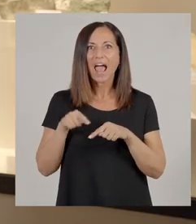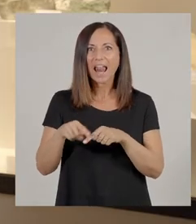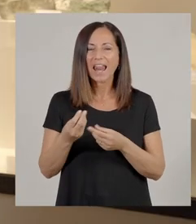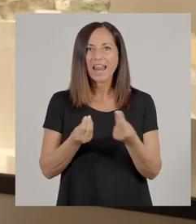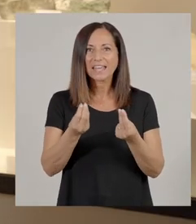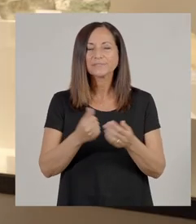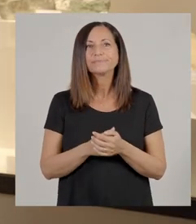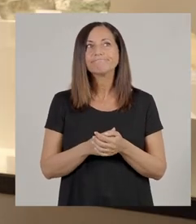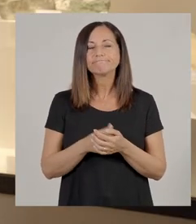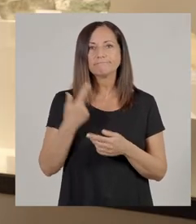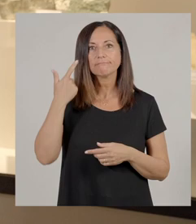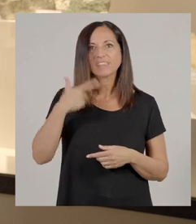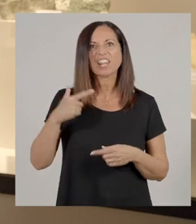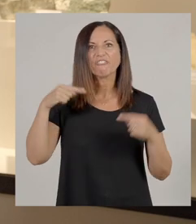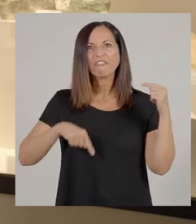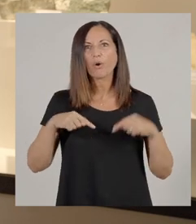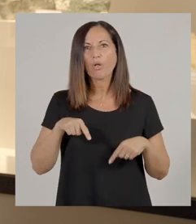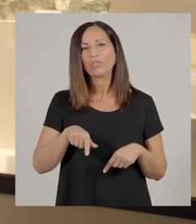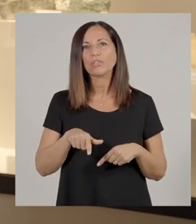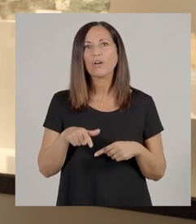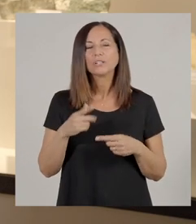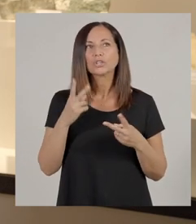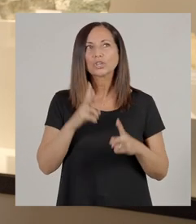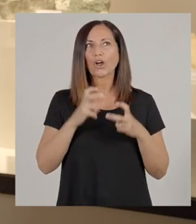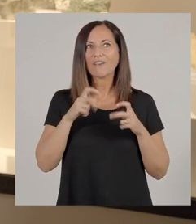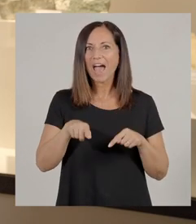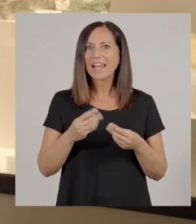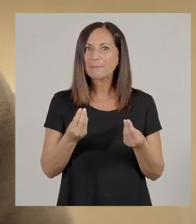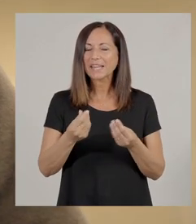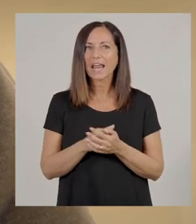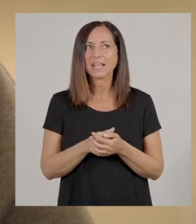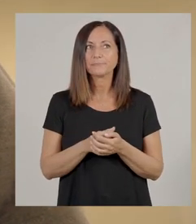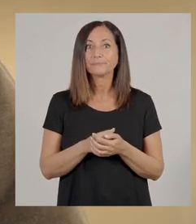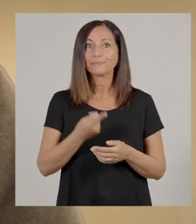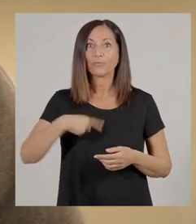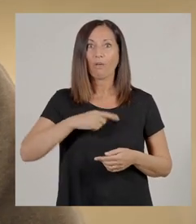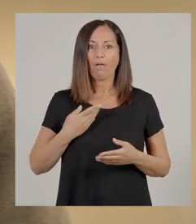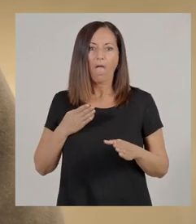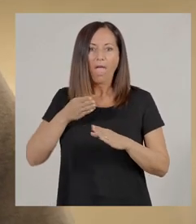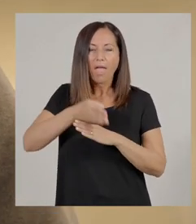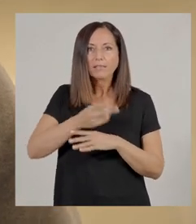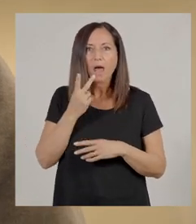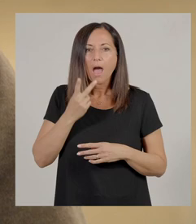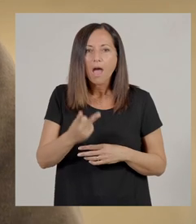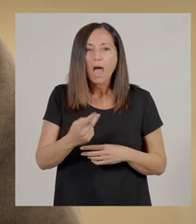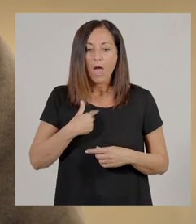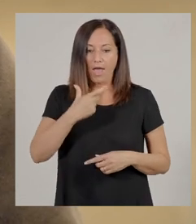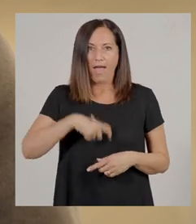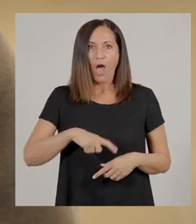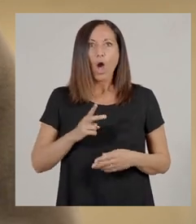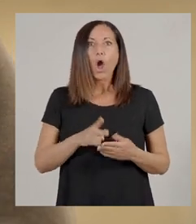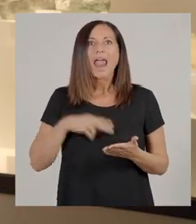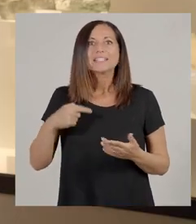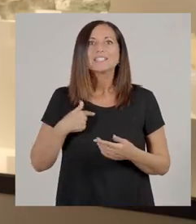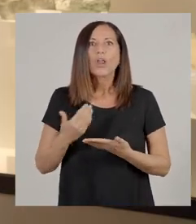minerale. Era molto difficoltoso trovare allora dei minerali. Ecco, quando si entrava dentro, la voglia di trovarli, il